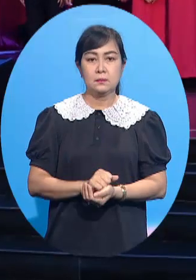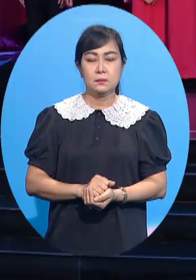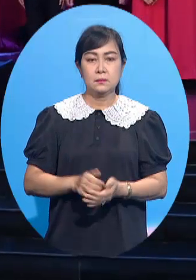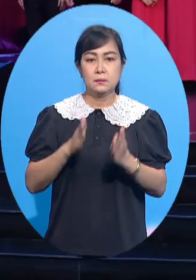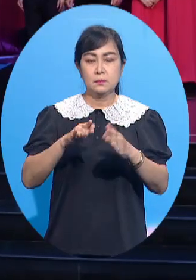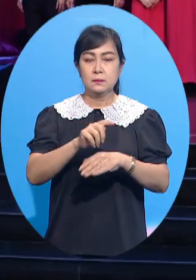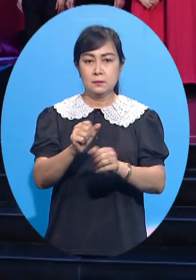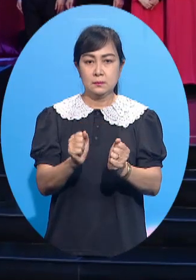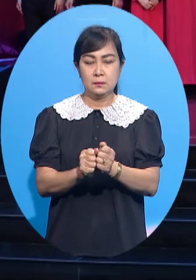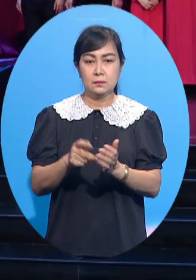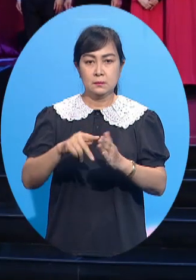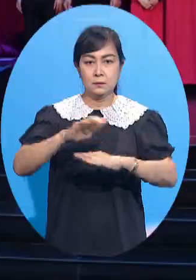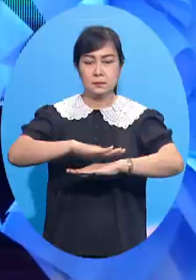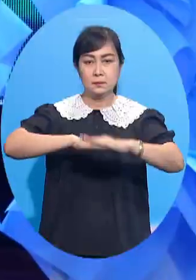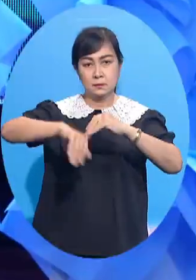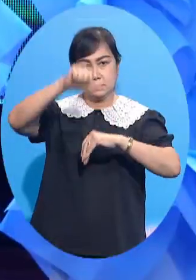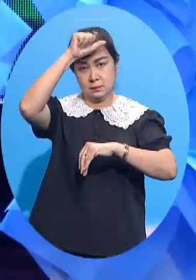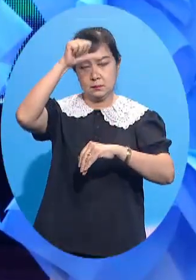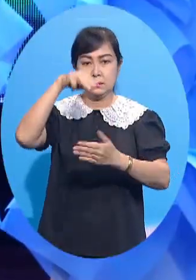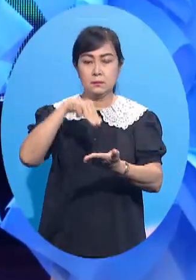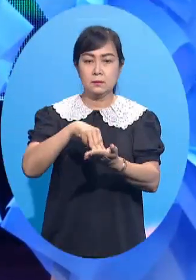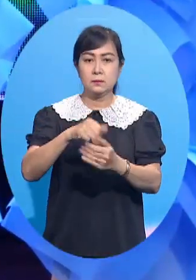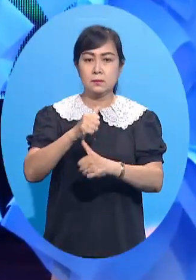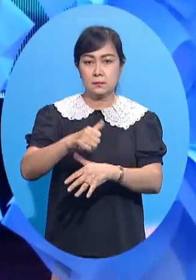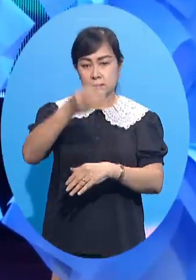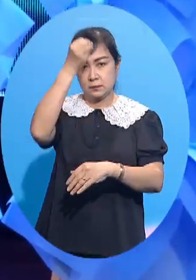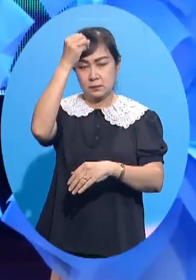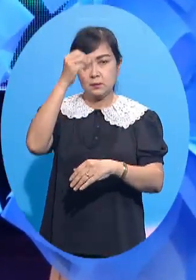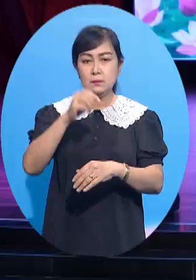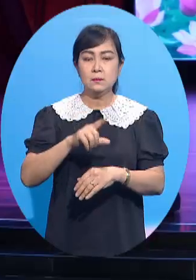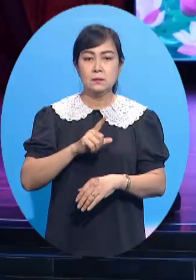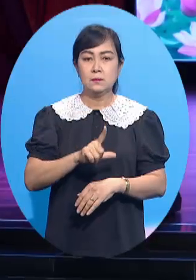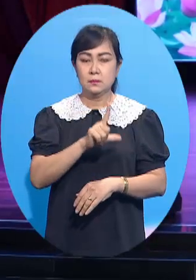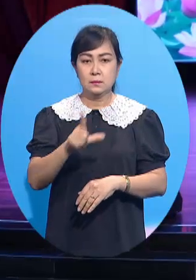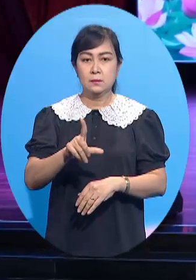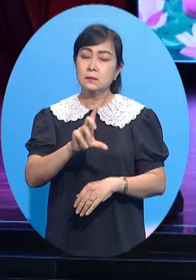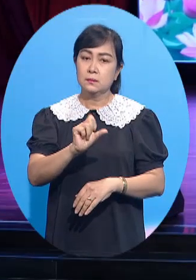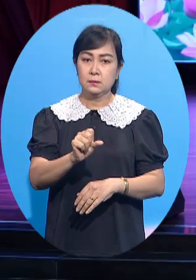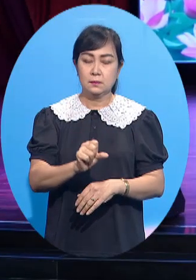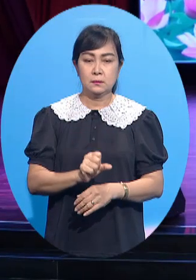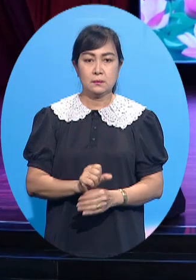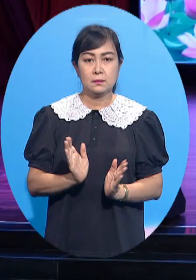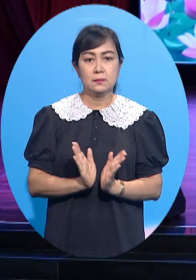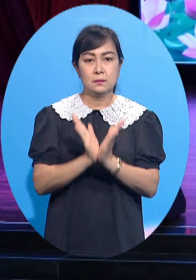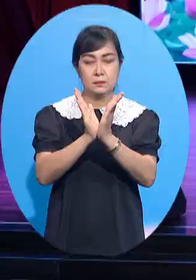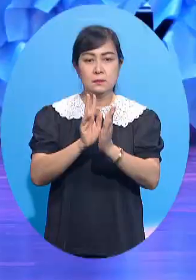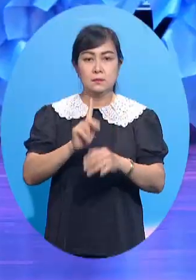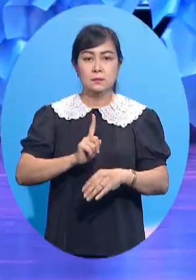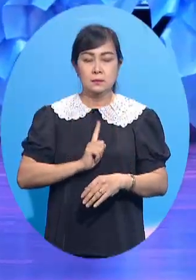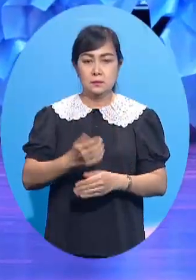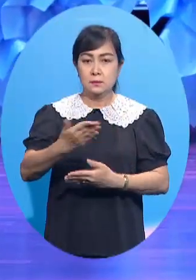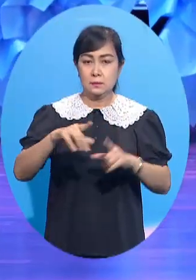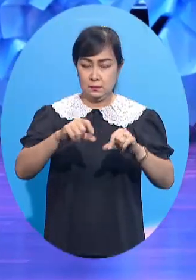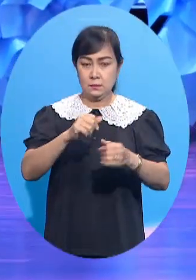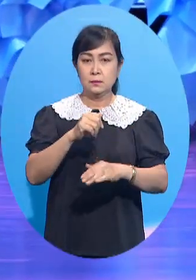ngành Công tác xã hội, khoa Xây dựng Đảng, bộ môn ngành Chính trị học, khoa Lý luận cơ sở. Cũng tại buổi lễ, hai cá nhân được đón nhận